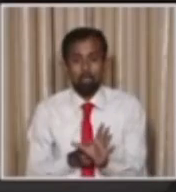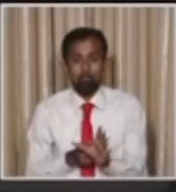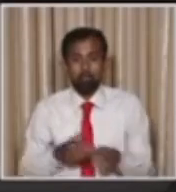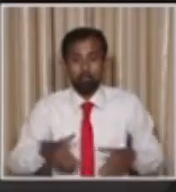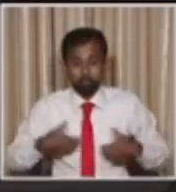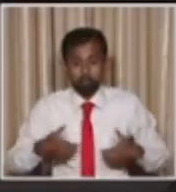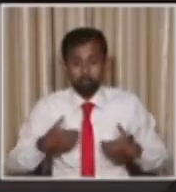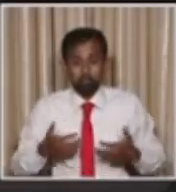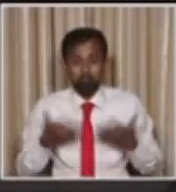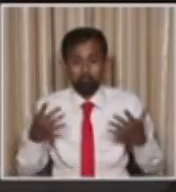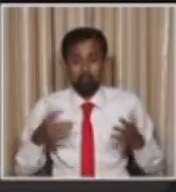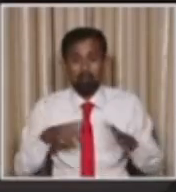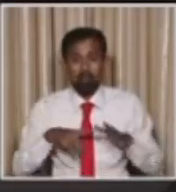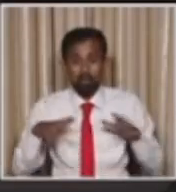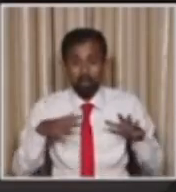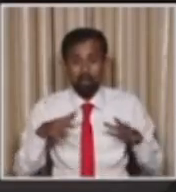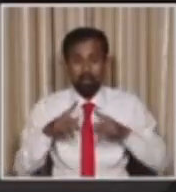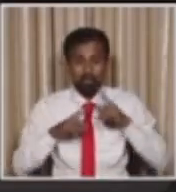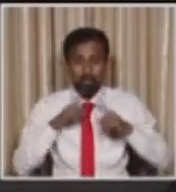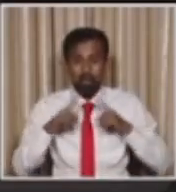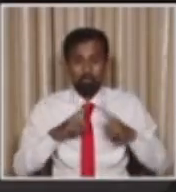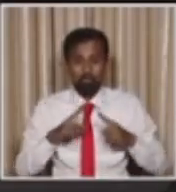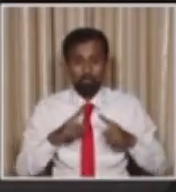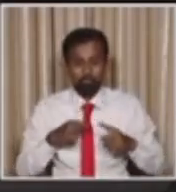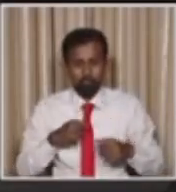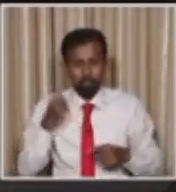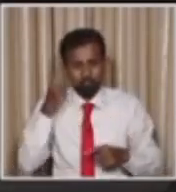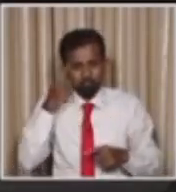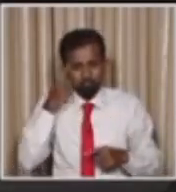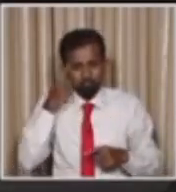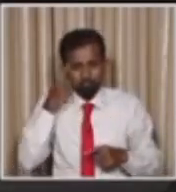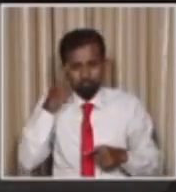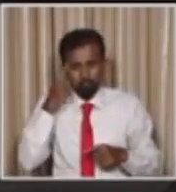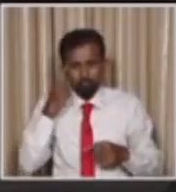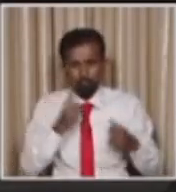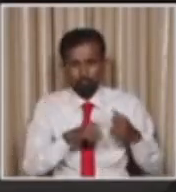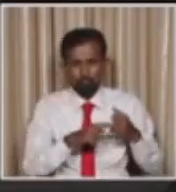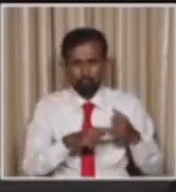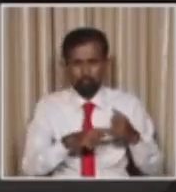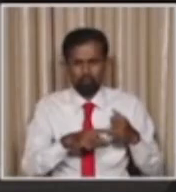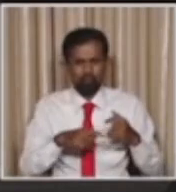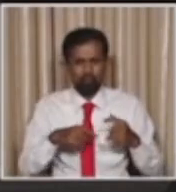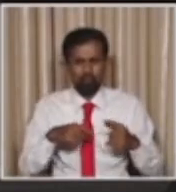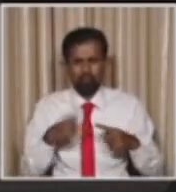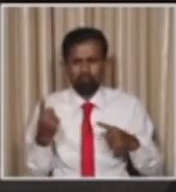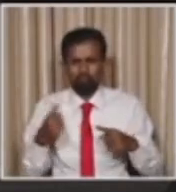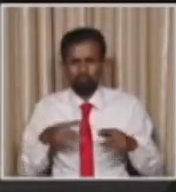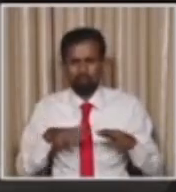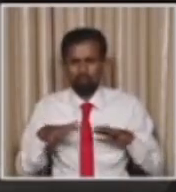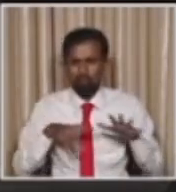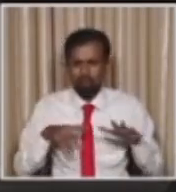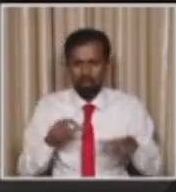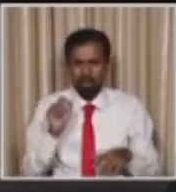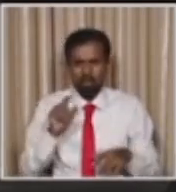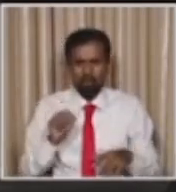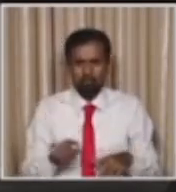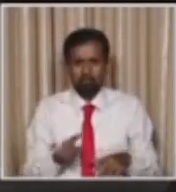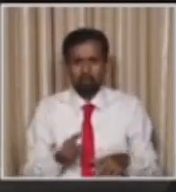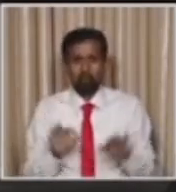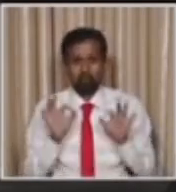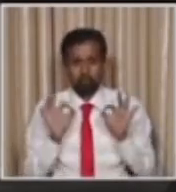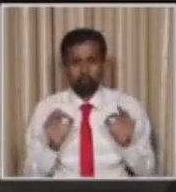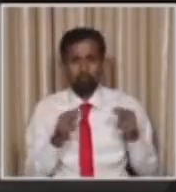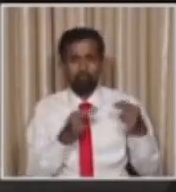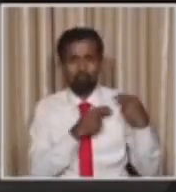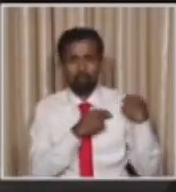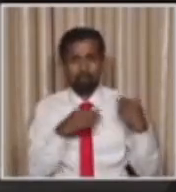වඳුරන්ට වදා සත්‍යය ගැන කතා කරේ මට මතකයි උගුඩුව ගැන කතා කරා කලවැද්දෝ ගැන කතා කරා එහෙමනම් සුදුසු තනතුර මොකද්ද කියන